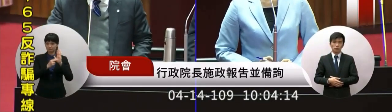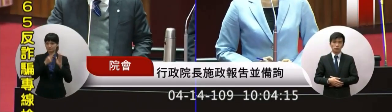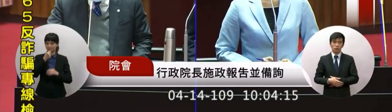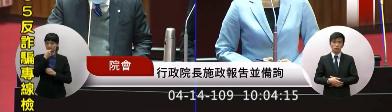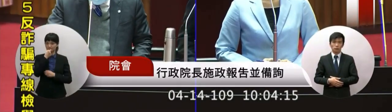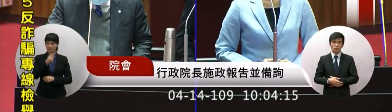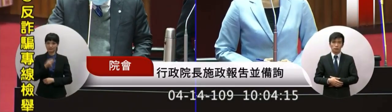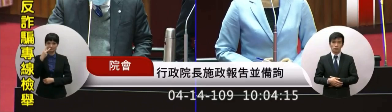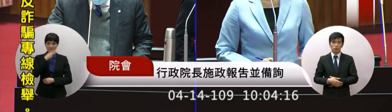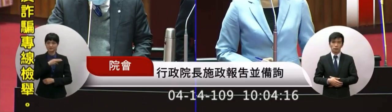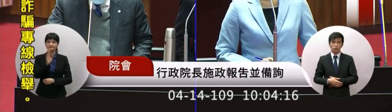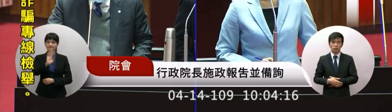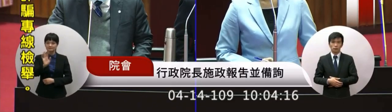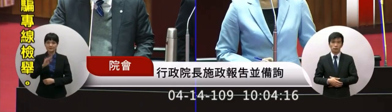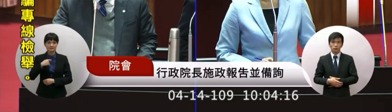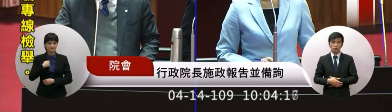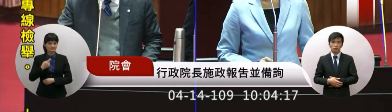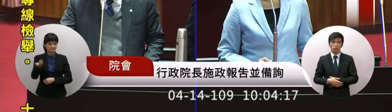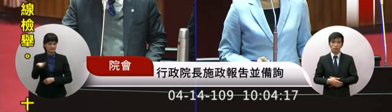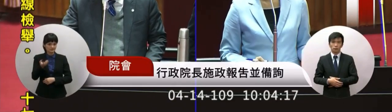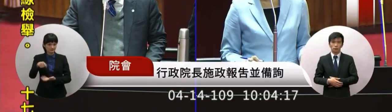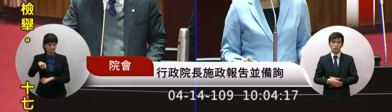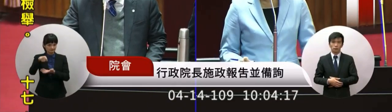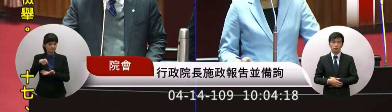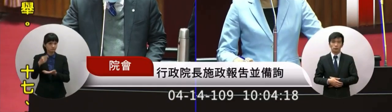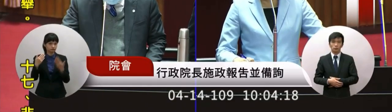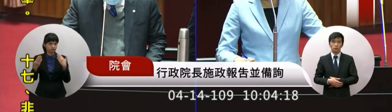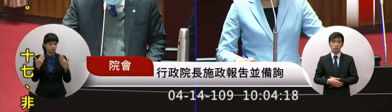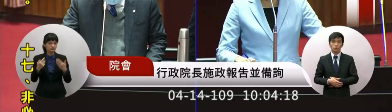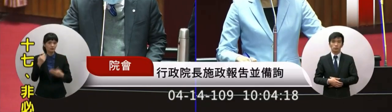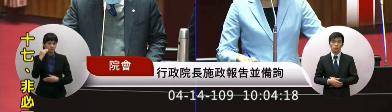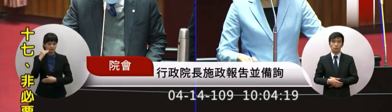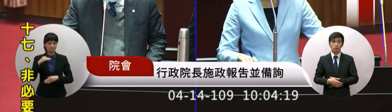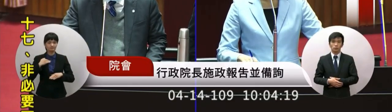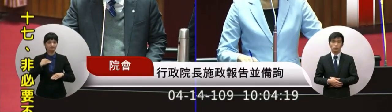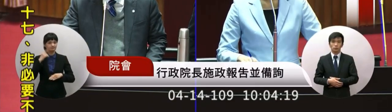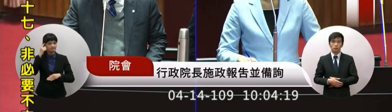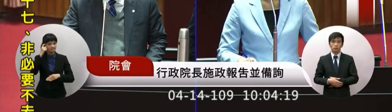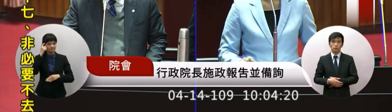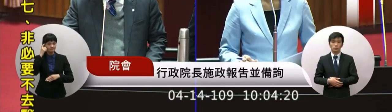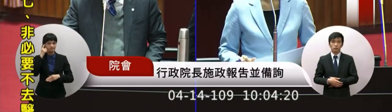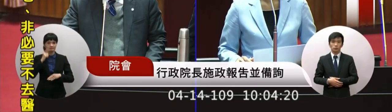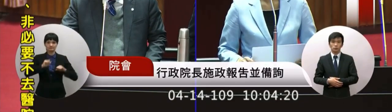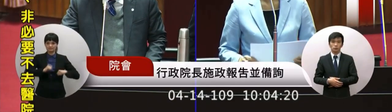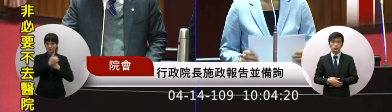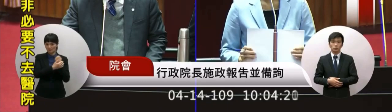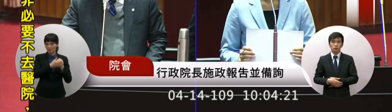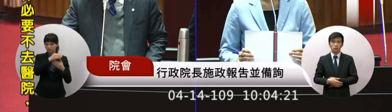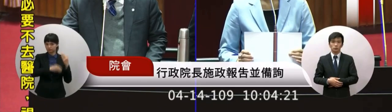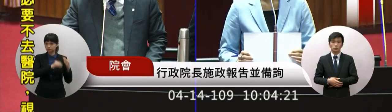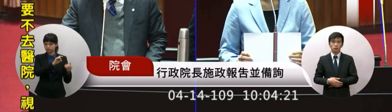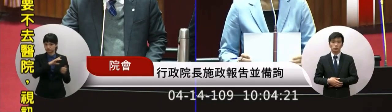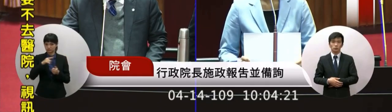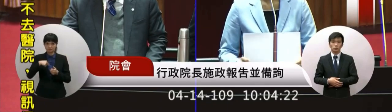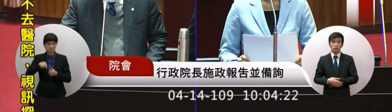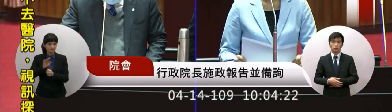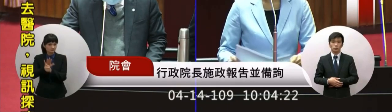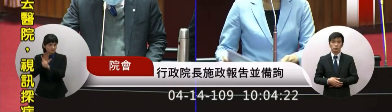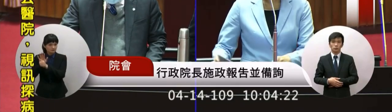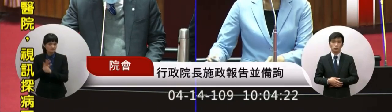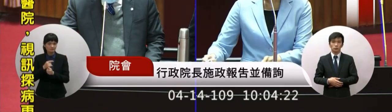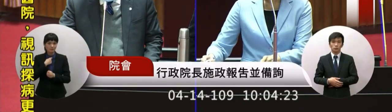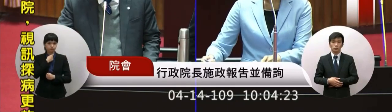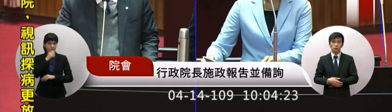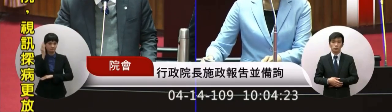的资料掌握得很清楚。我们目前呢，如果是要有健保来推动的话，可能必须要请所有相关推动的计划做整合之后，弄